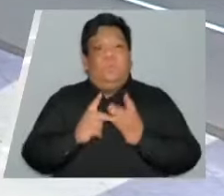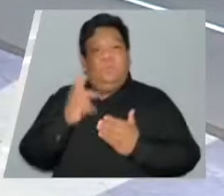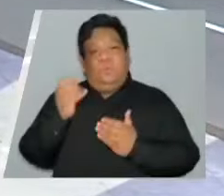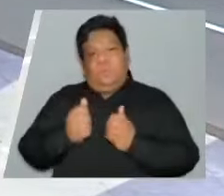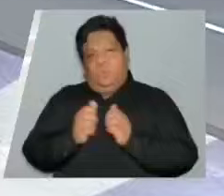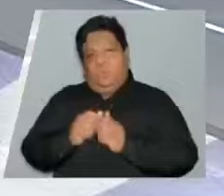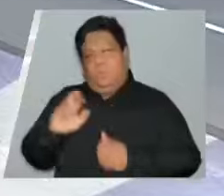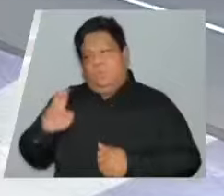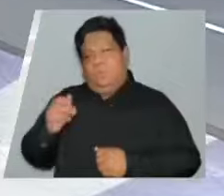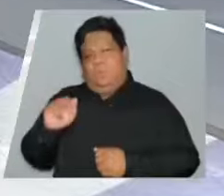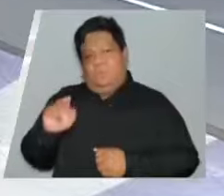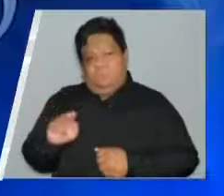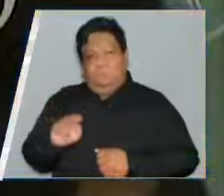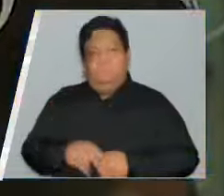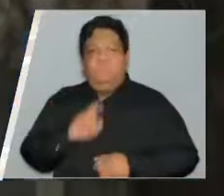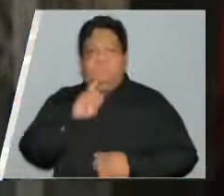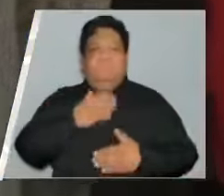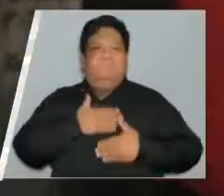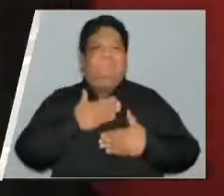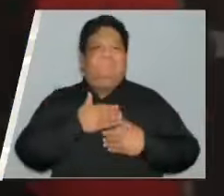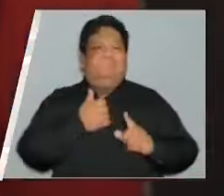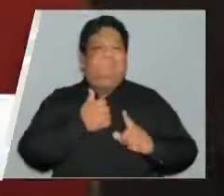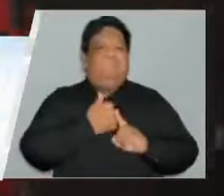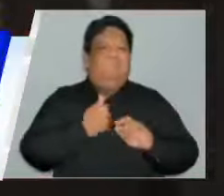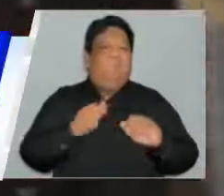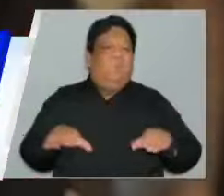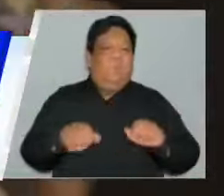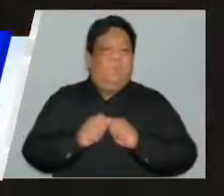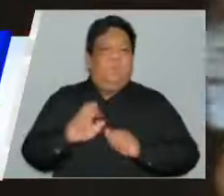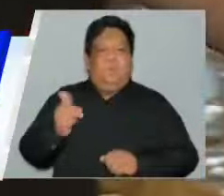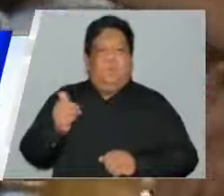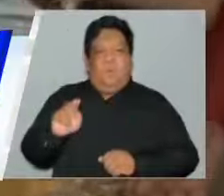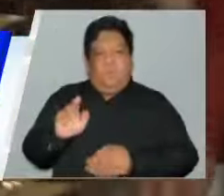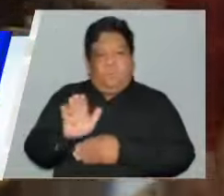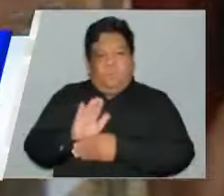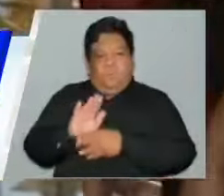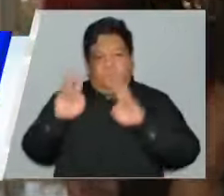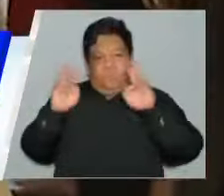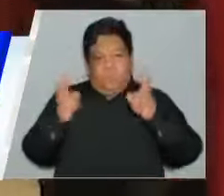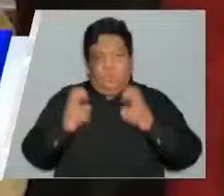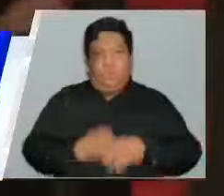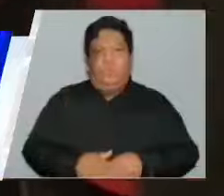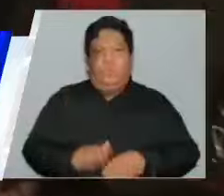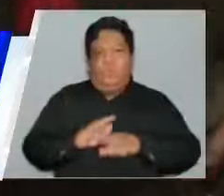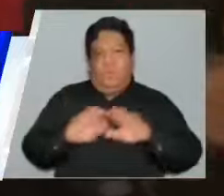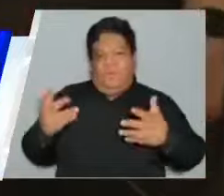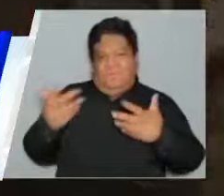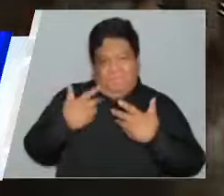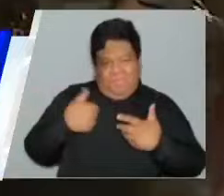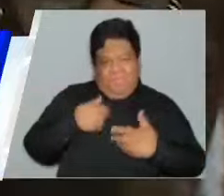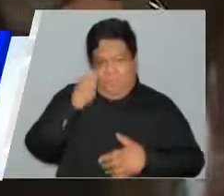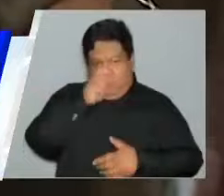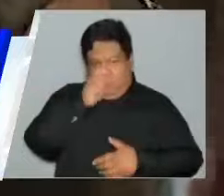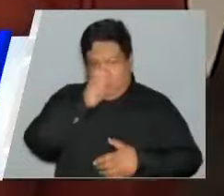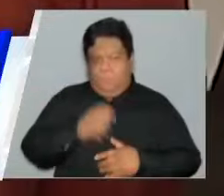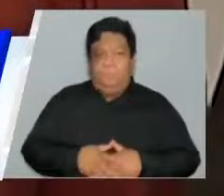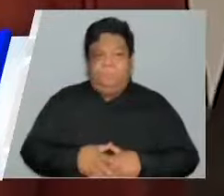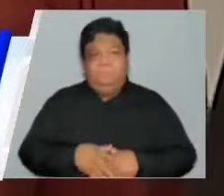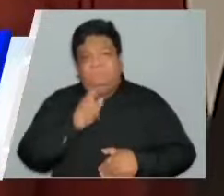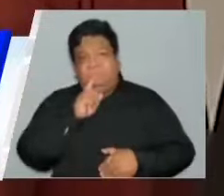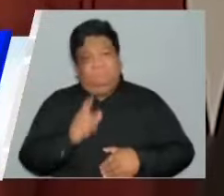Tom dahil muli niya makakatrabaho si Rian sa pelikulang Huwag Mo Kong Iwan. At naghahanda na rin siya sa kanyang